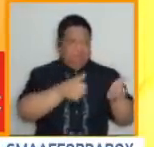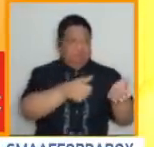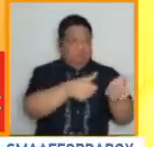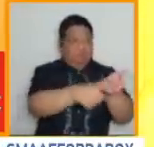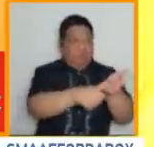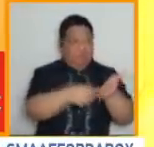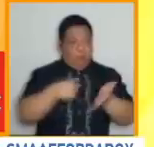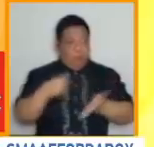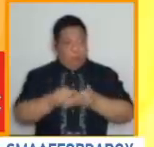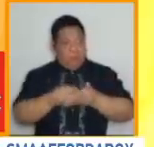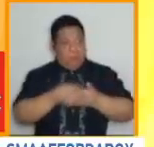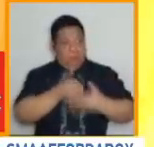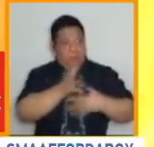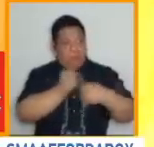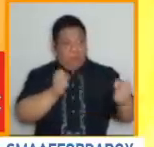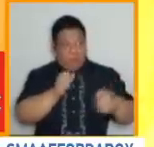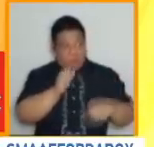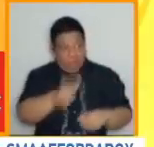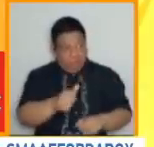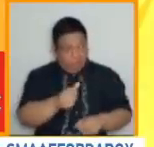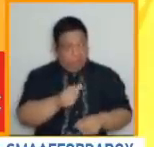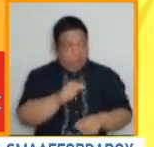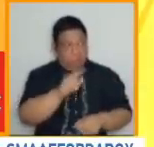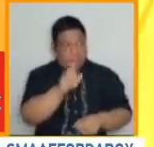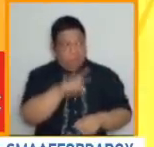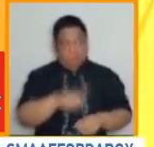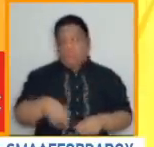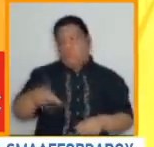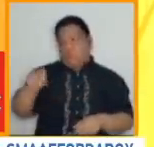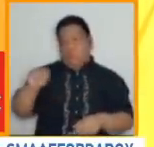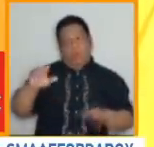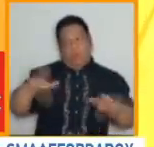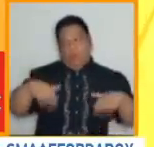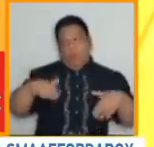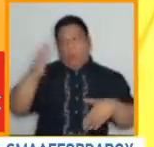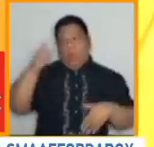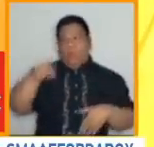Hindi pa rin po dahil again hindi pa yan official candidates yung mga yan, no?